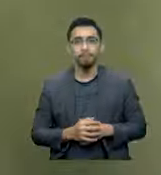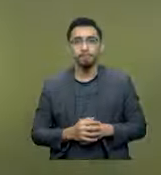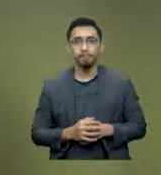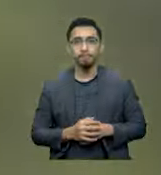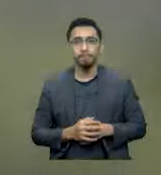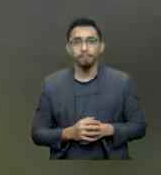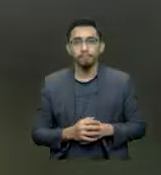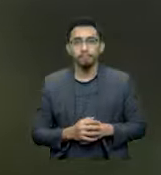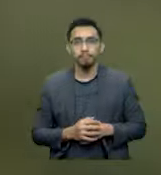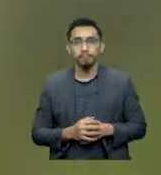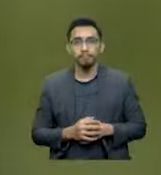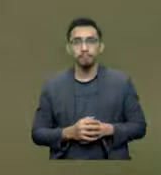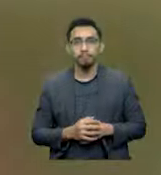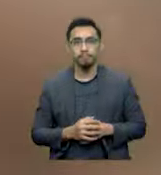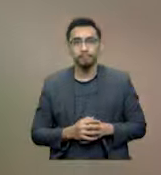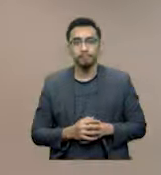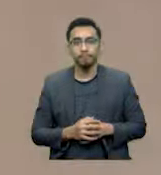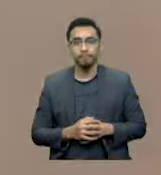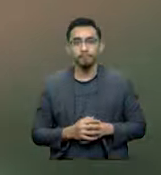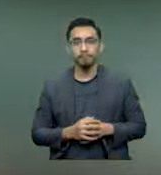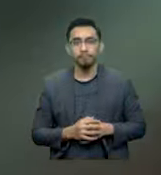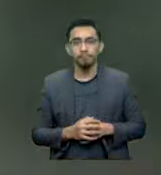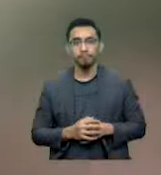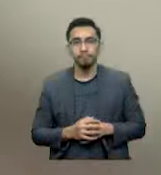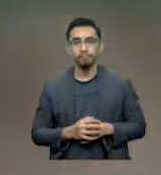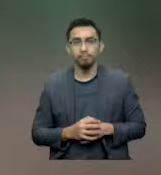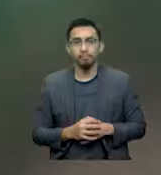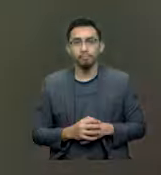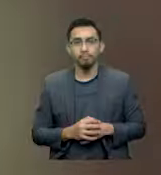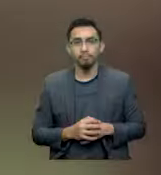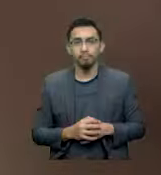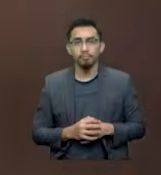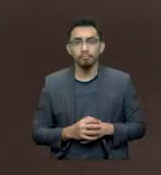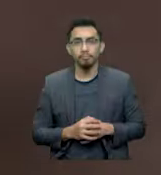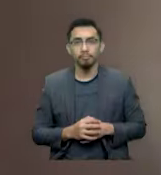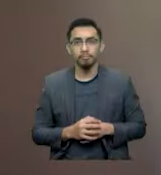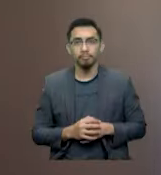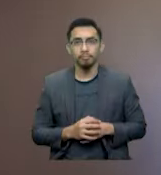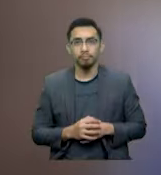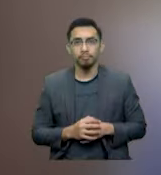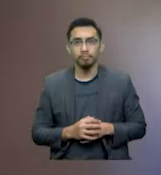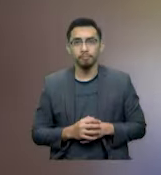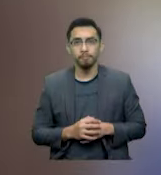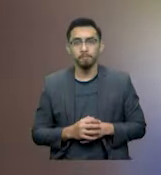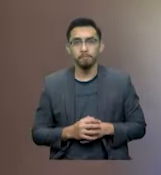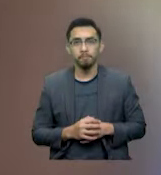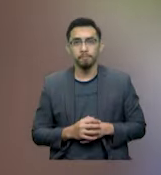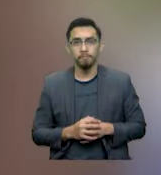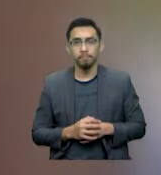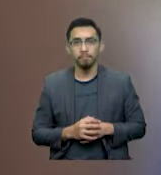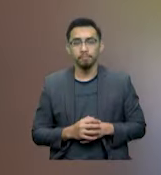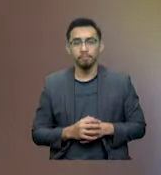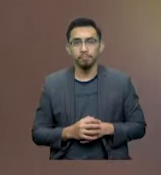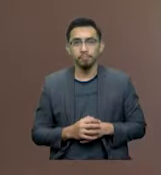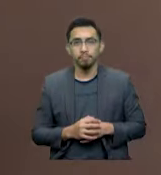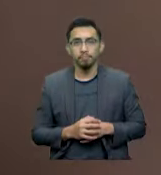mobil ini kan jalan biasa ini tertutup nih tuh tuh semoga yang korban ini bisa